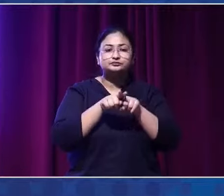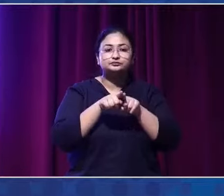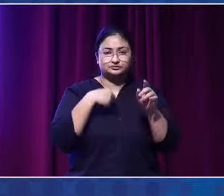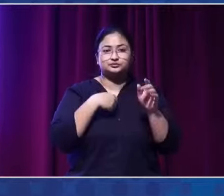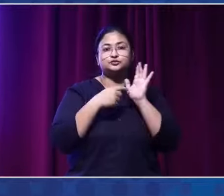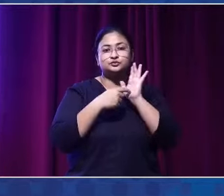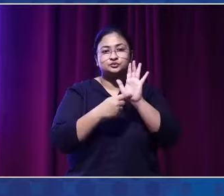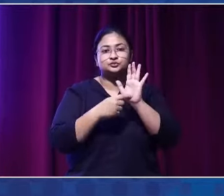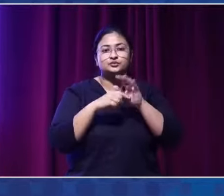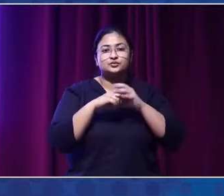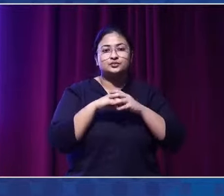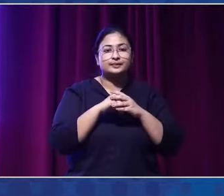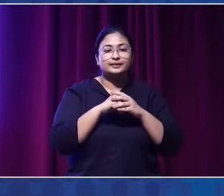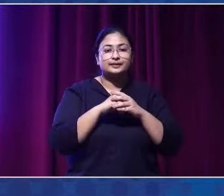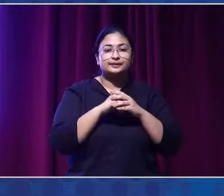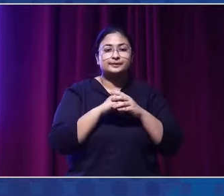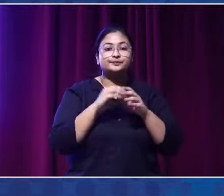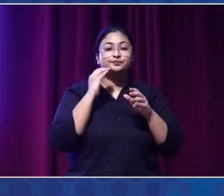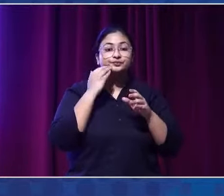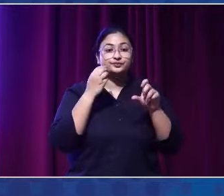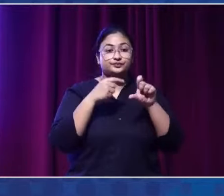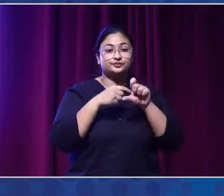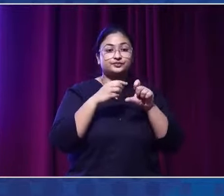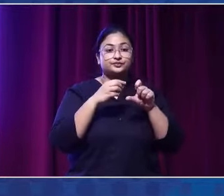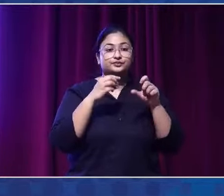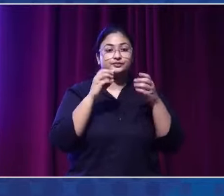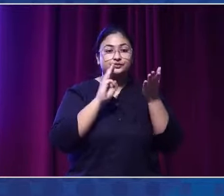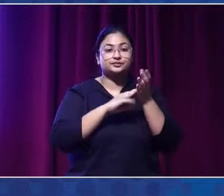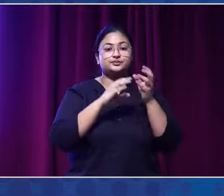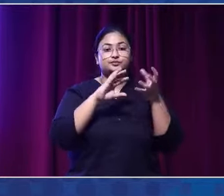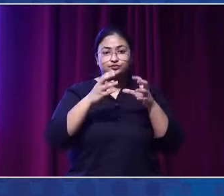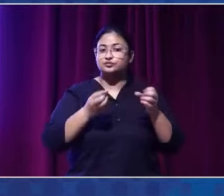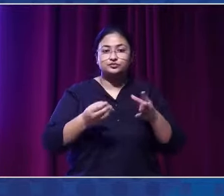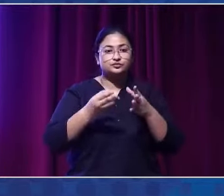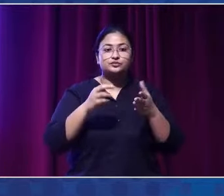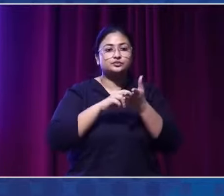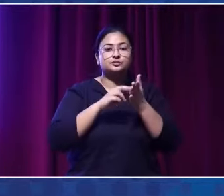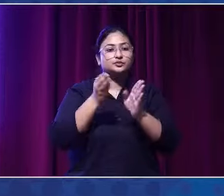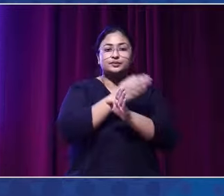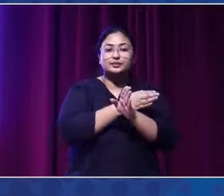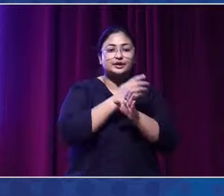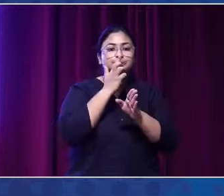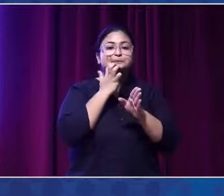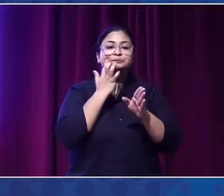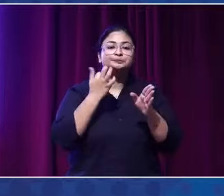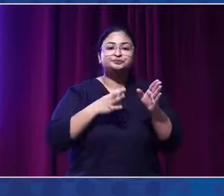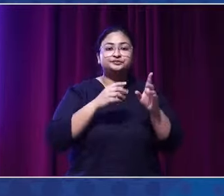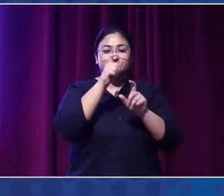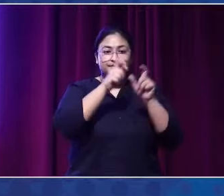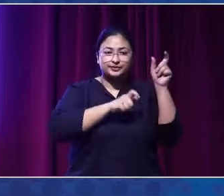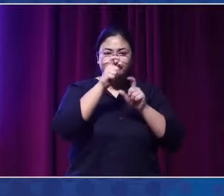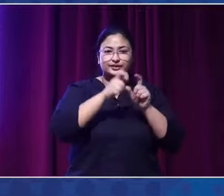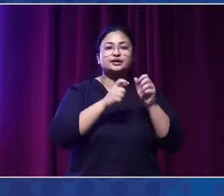हैं आपको. जब ईवीएम शुरू हुई तो पहले रेंडमाइज हुई, चुनाव से पहले कैंडिडेट साथ में रहे, उनके एजेंट साथ में